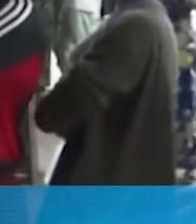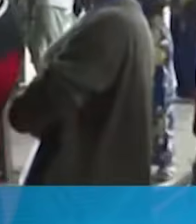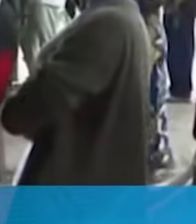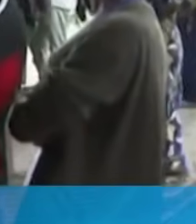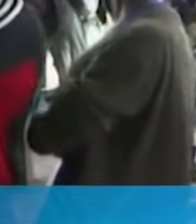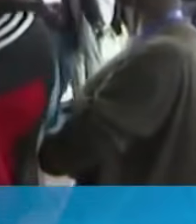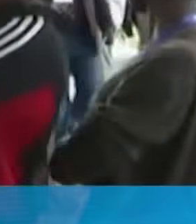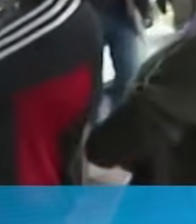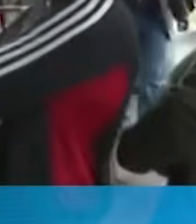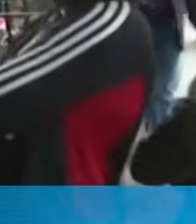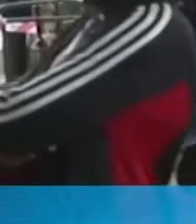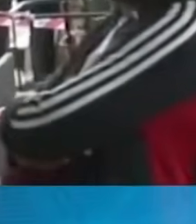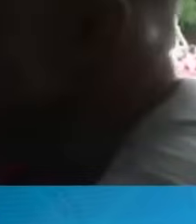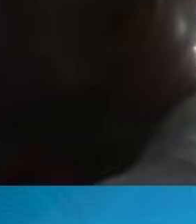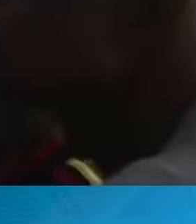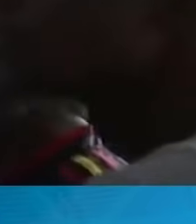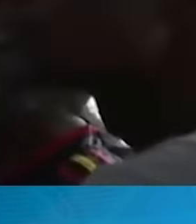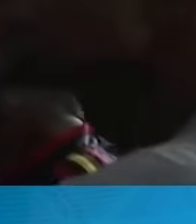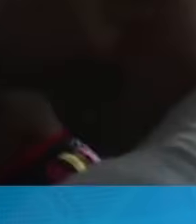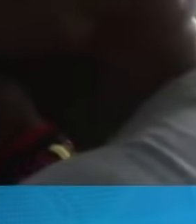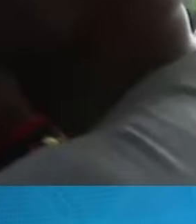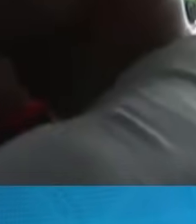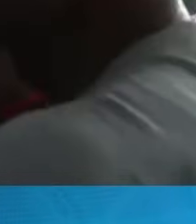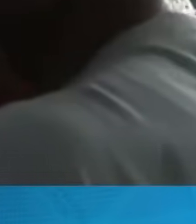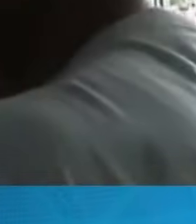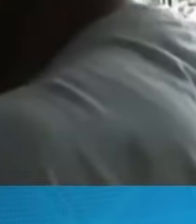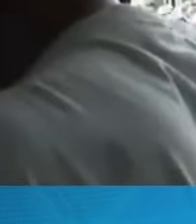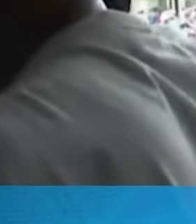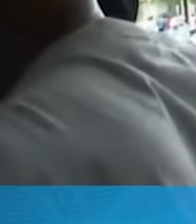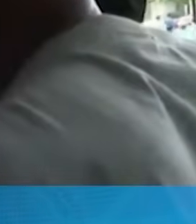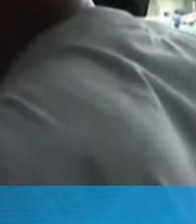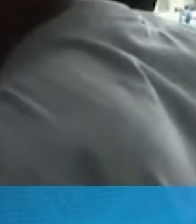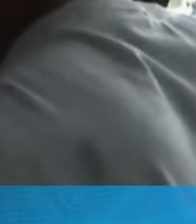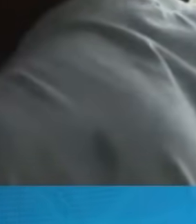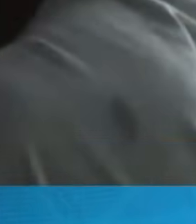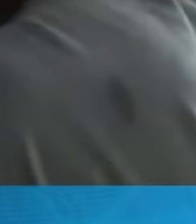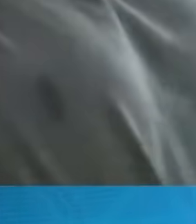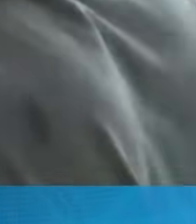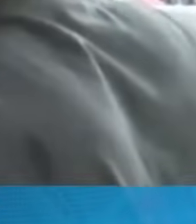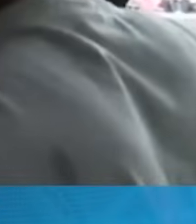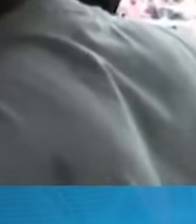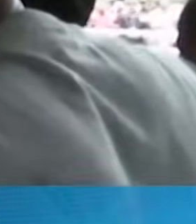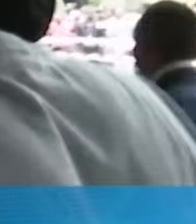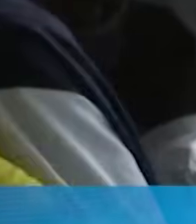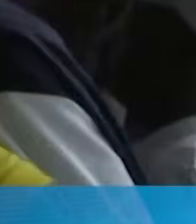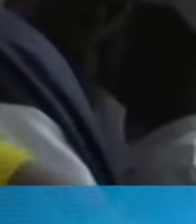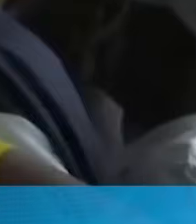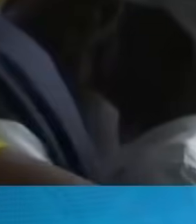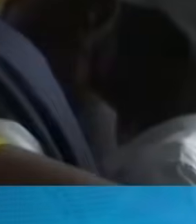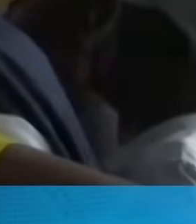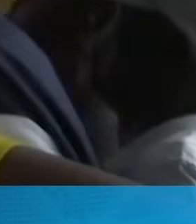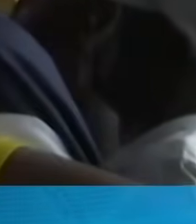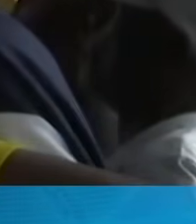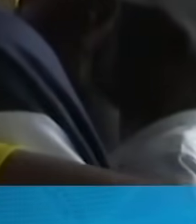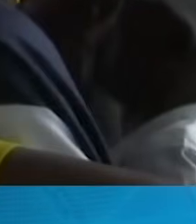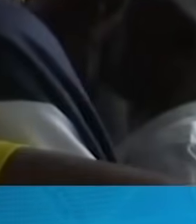pour élire leur président de la République, leurs députés nationaux et provinciaux ainsi que leurs conseillers communaux. Le chef de l'État